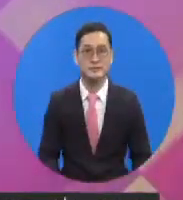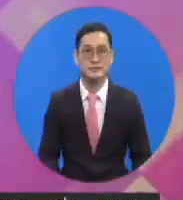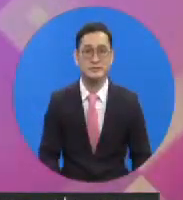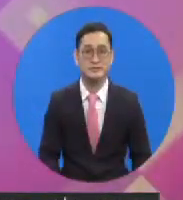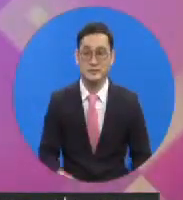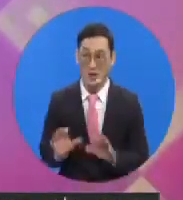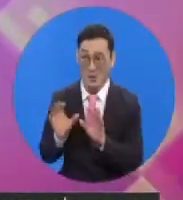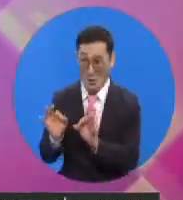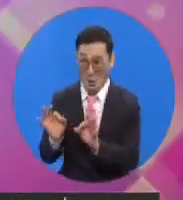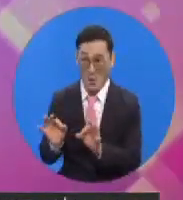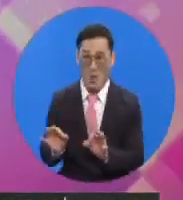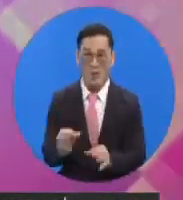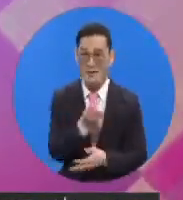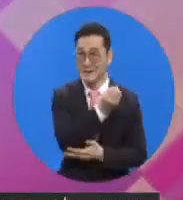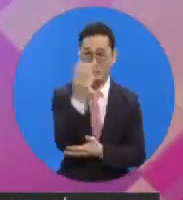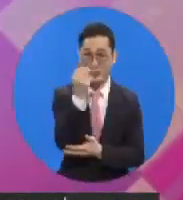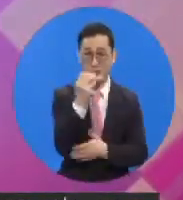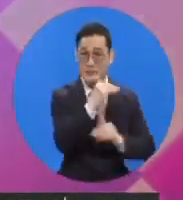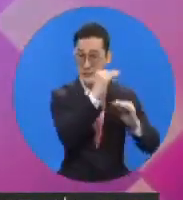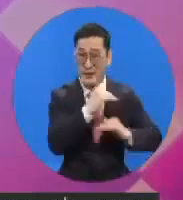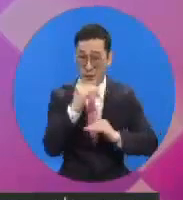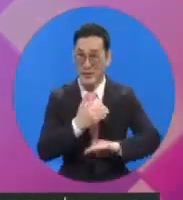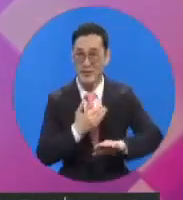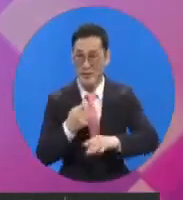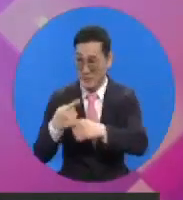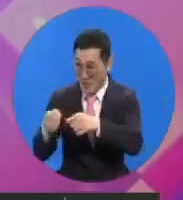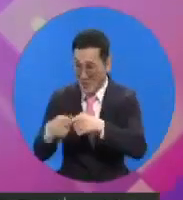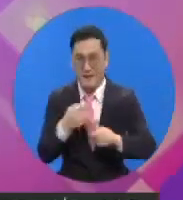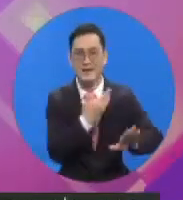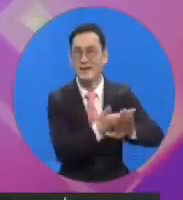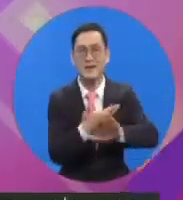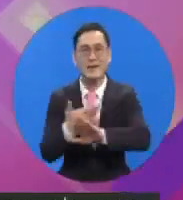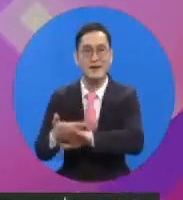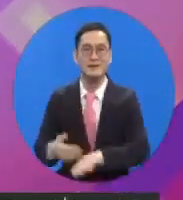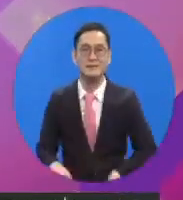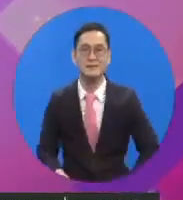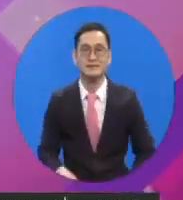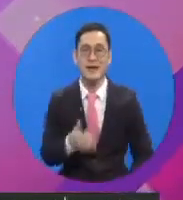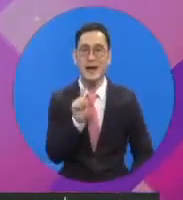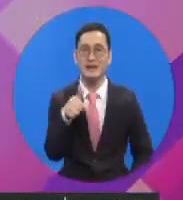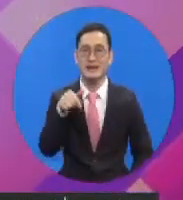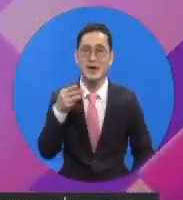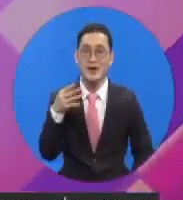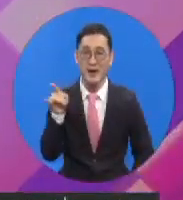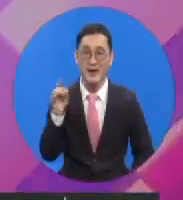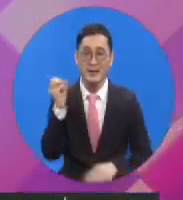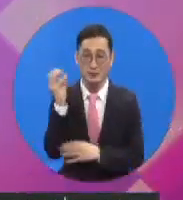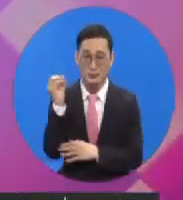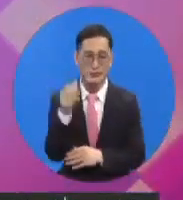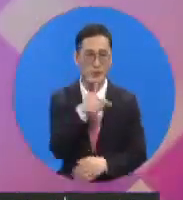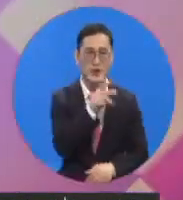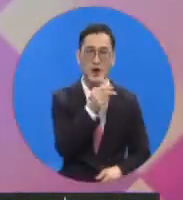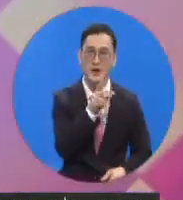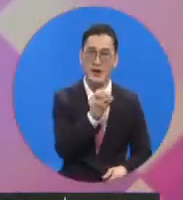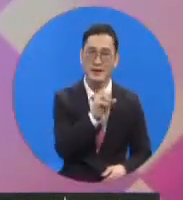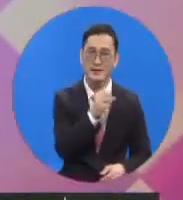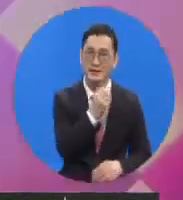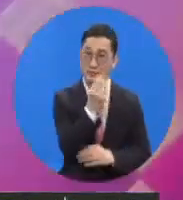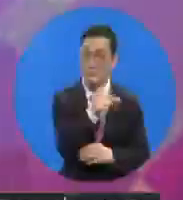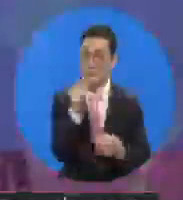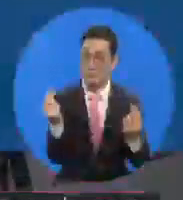기사가 보도가 됐습니다. 그 반응과 관련돼서 한겨레 신문은 이런 내용이 나왔고 또 경향신문은 이런 내용이